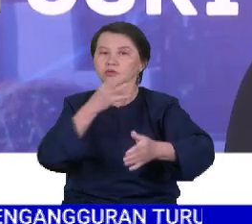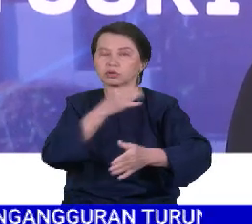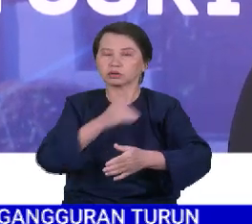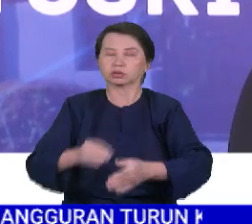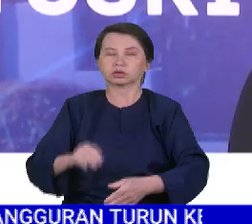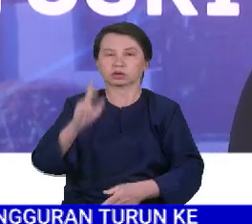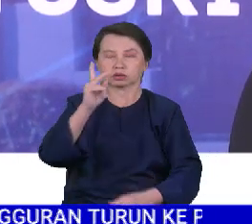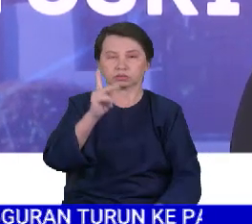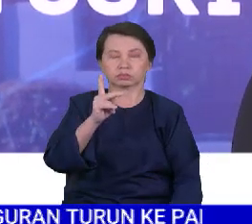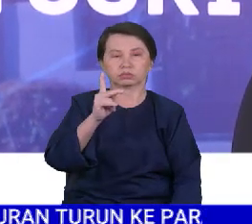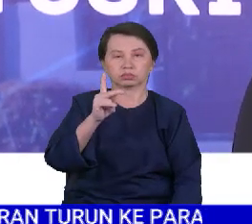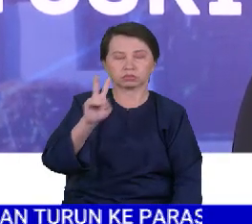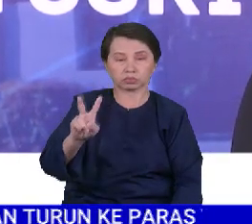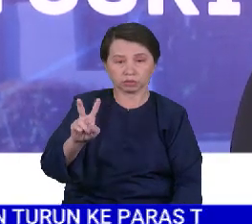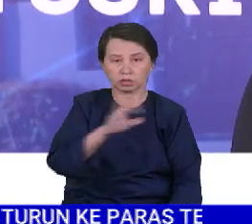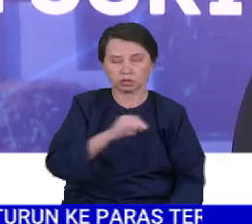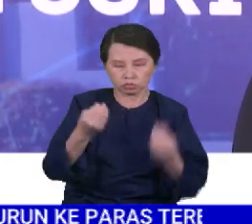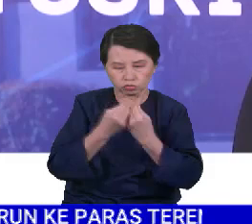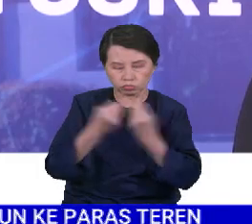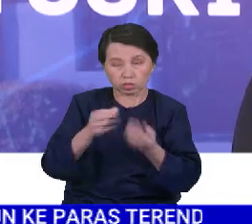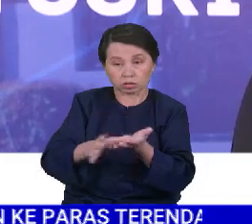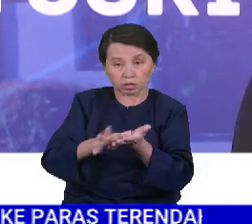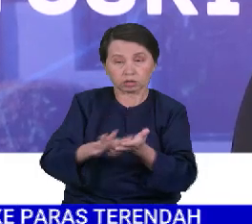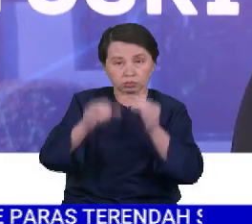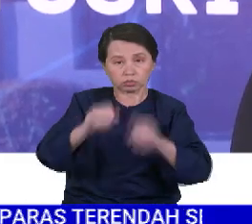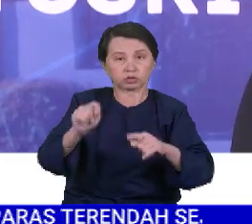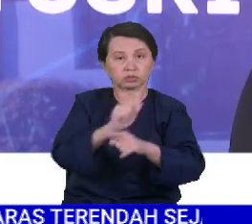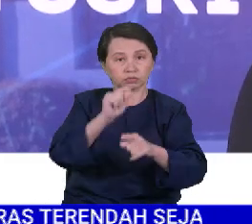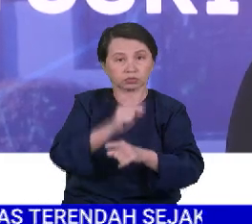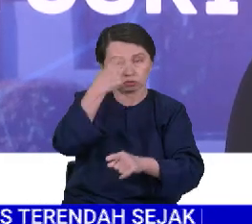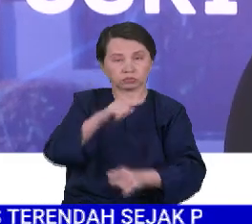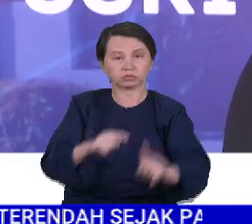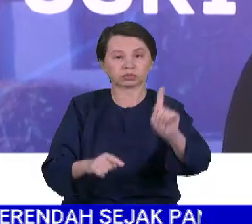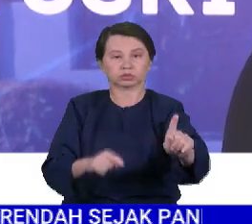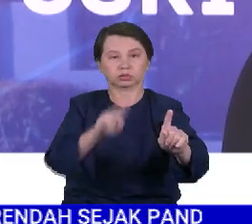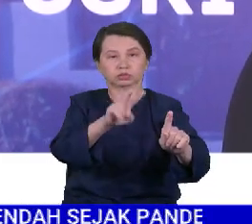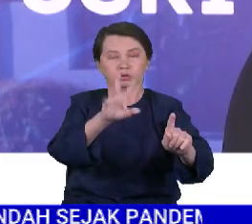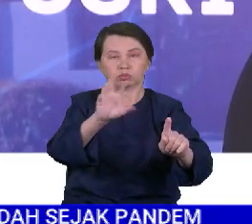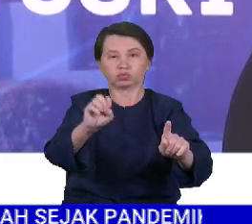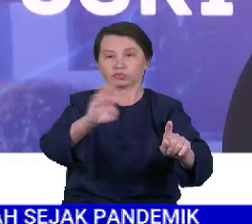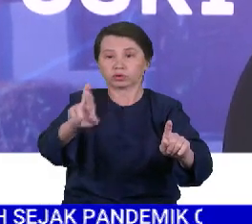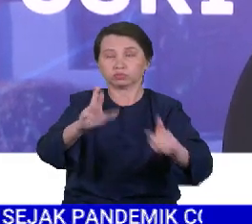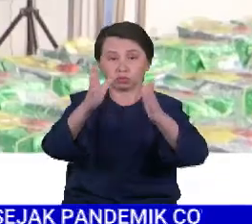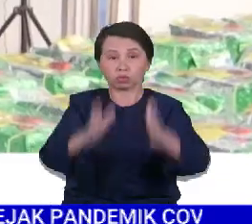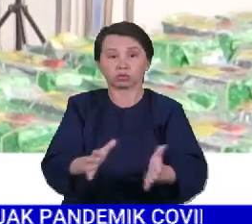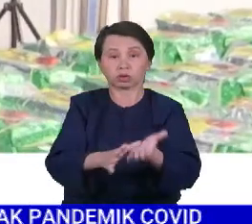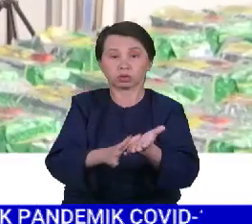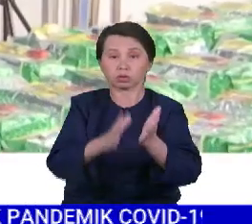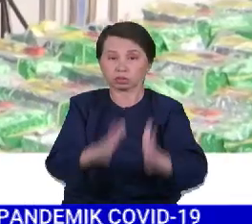Kelang. Jumlah dadah yang dirampas boleh digunakan untuk 120,000 orang penagih dadah.